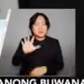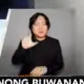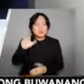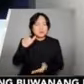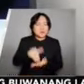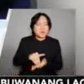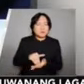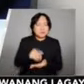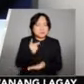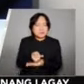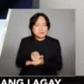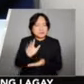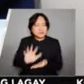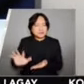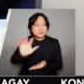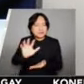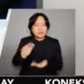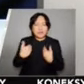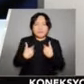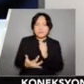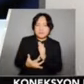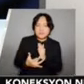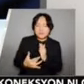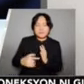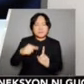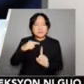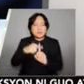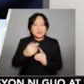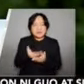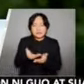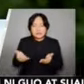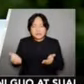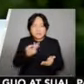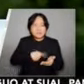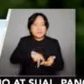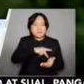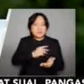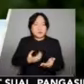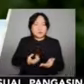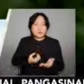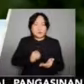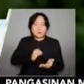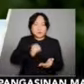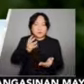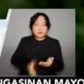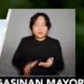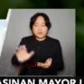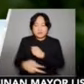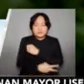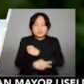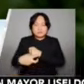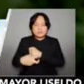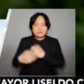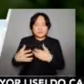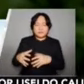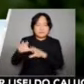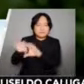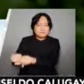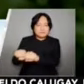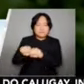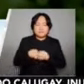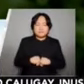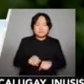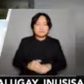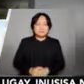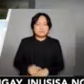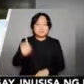at iba pang personal na gamit na mula sa binasag na SUV. Itong mga biktima natin ay nanood sila